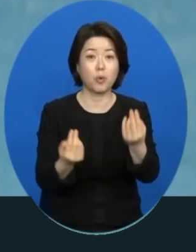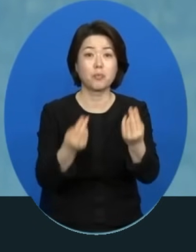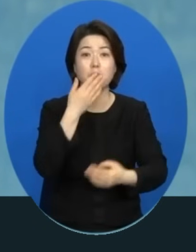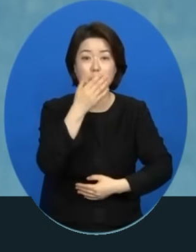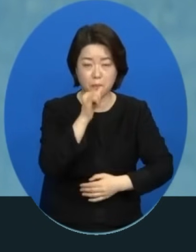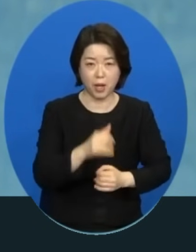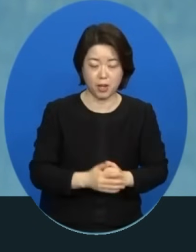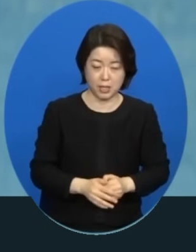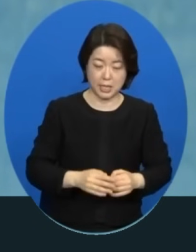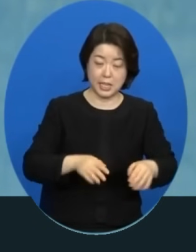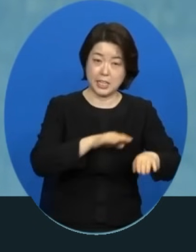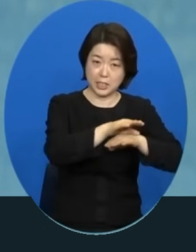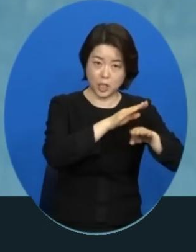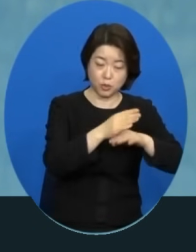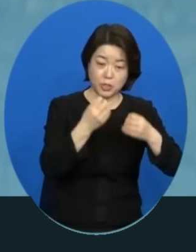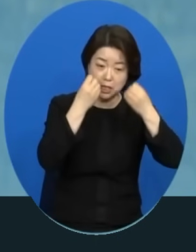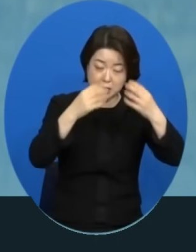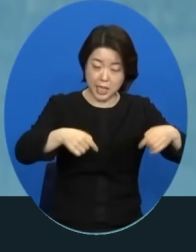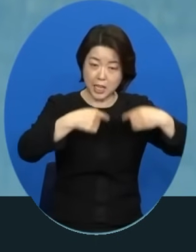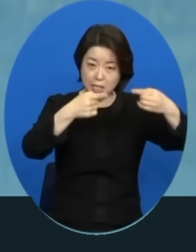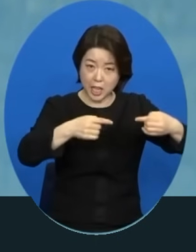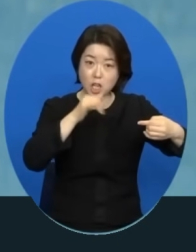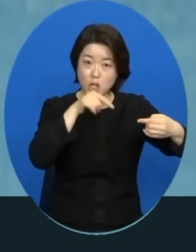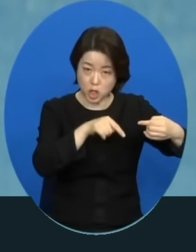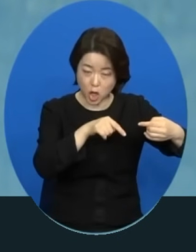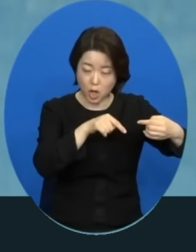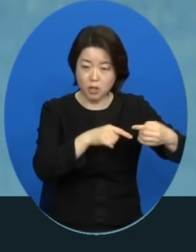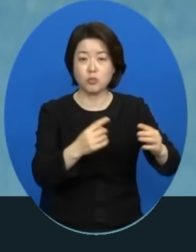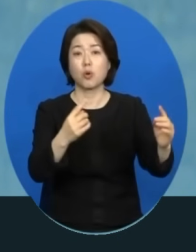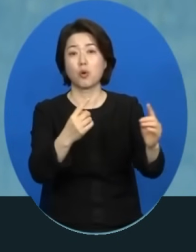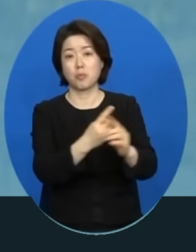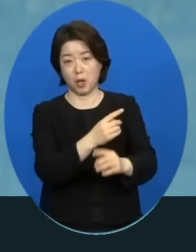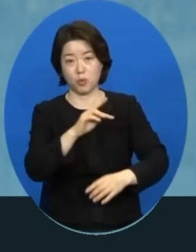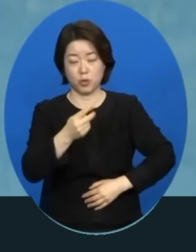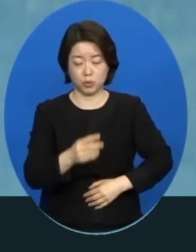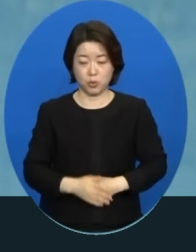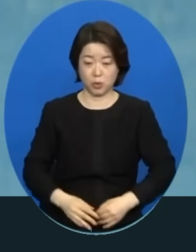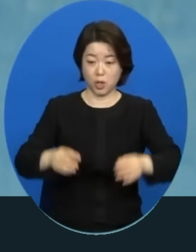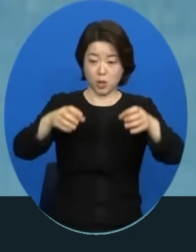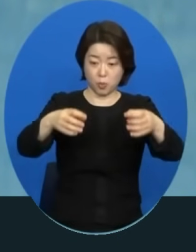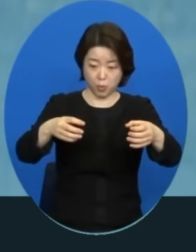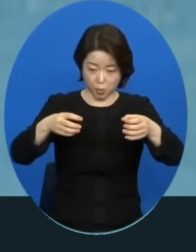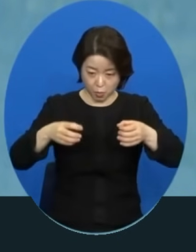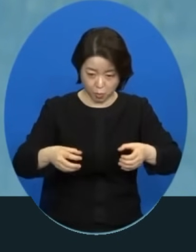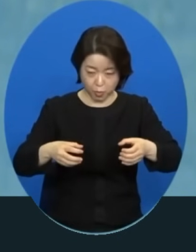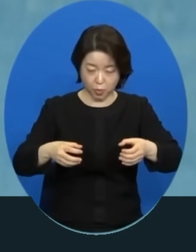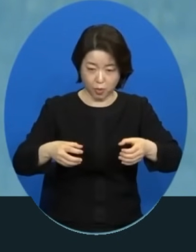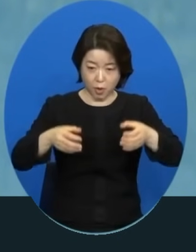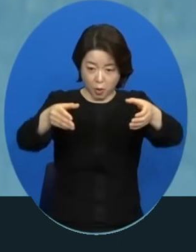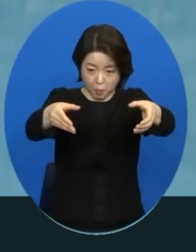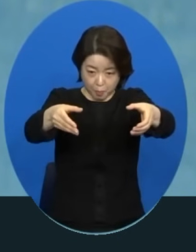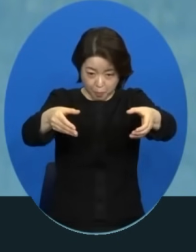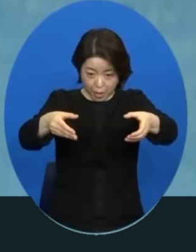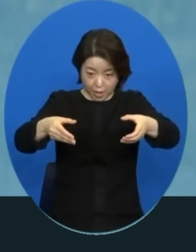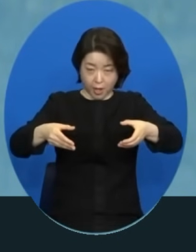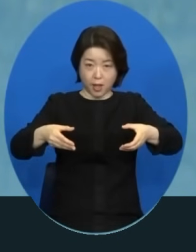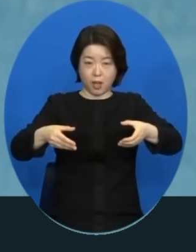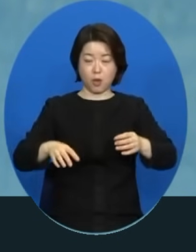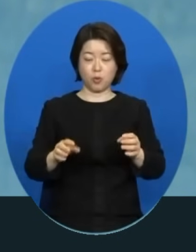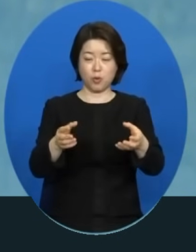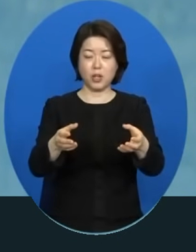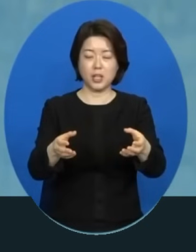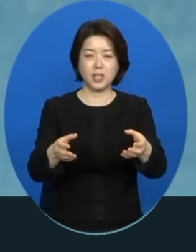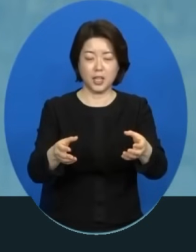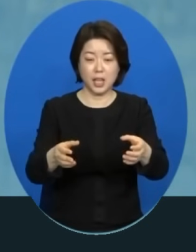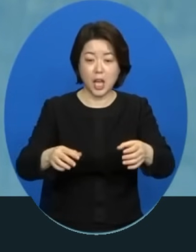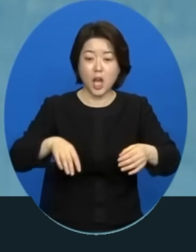새 타이어를 껴도요 여러분 차량의 휠이 이렇게 되어 있는 것 같습니까? 이게 타다 보면요 이렇게